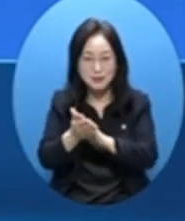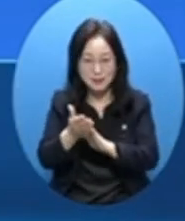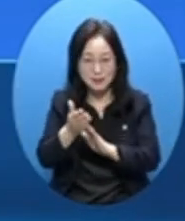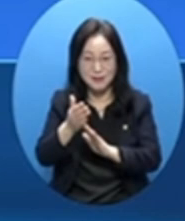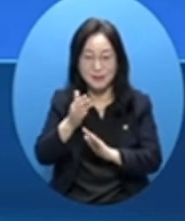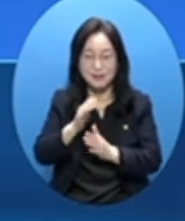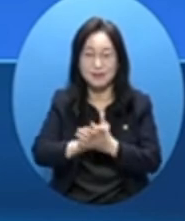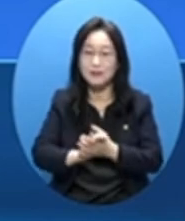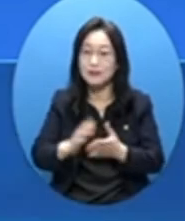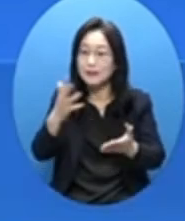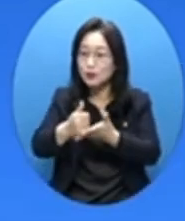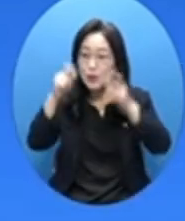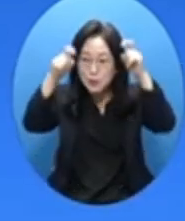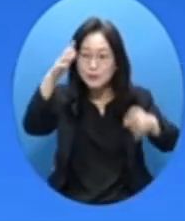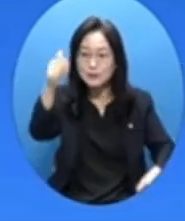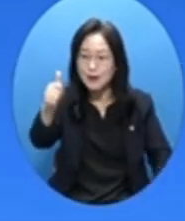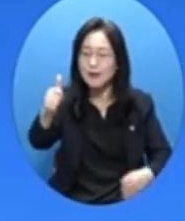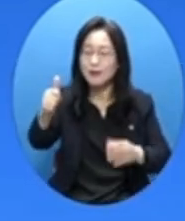주님